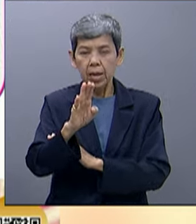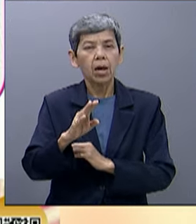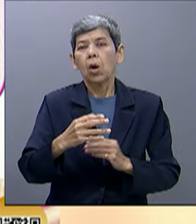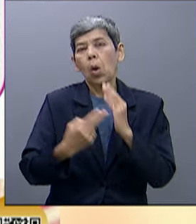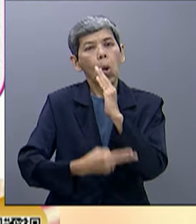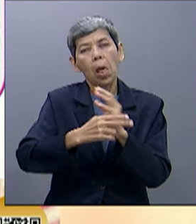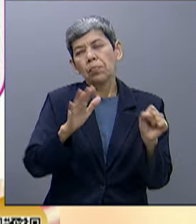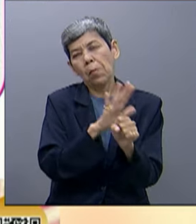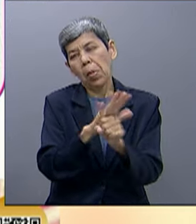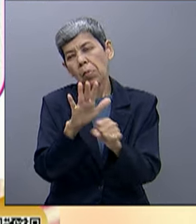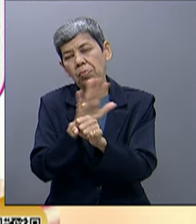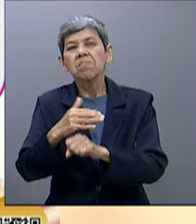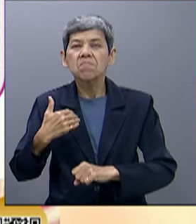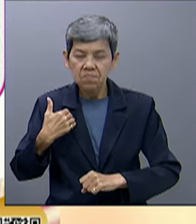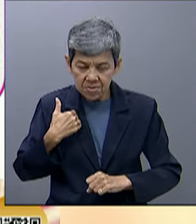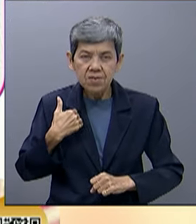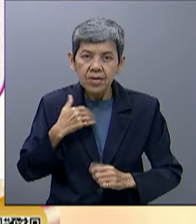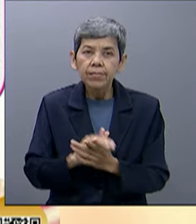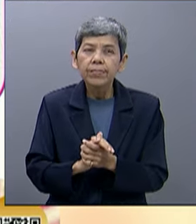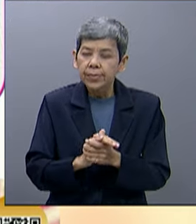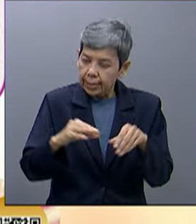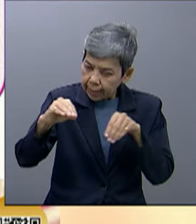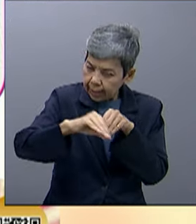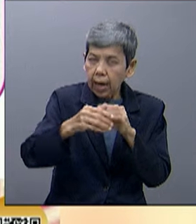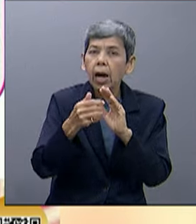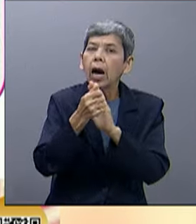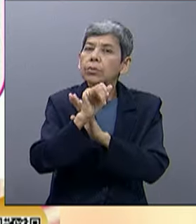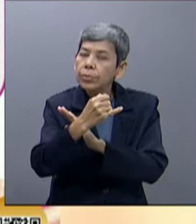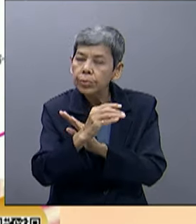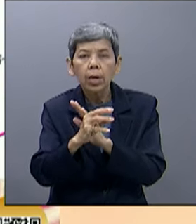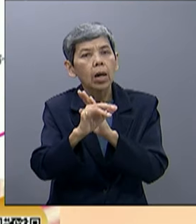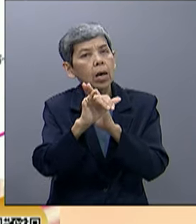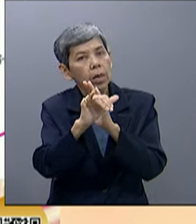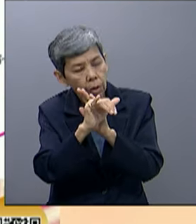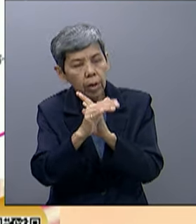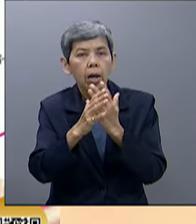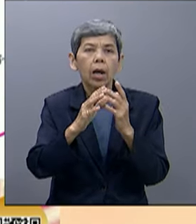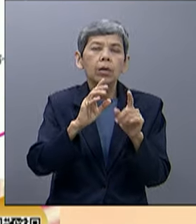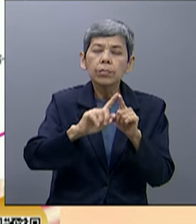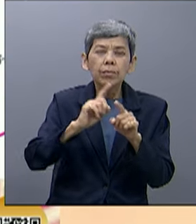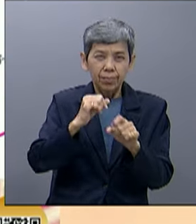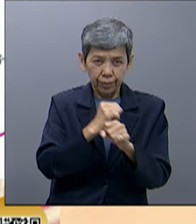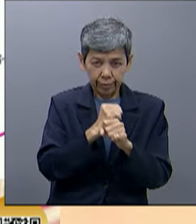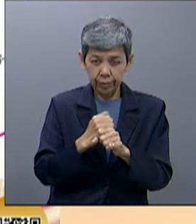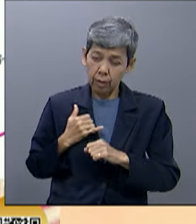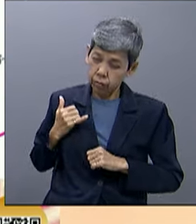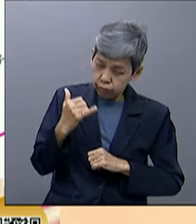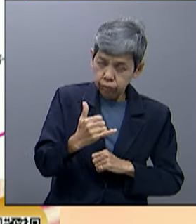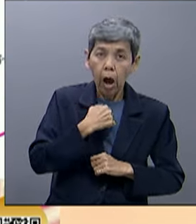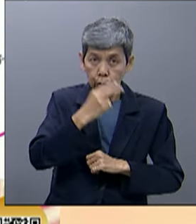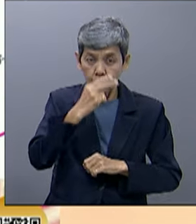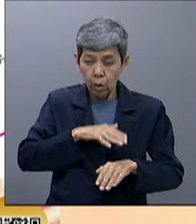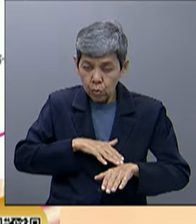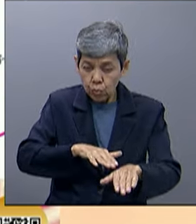ครับเรายังมีบริเวณโดยรอบก็คือจังหวัดอำนาจเจริญก็ดียะโสธรก็ดีศรีเกตก็ดีเราใช้ระยะเวลาเดินทางมาชมขบวนแ